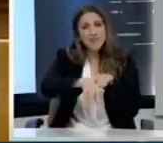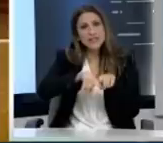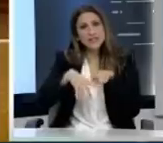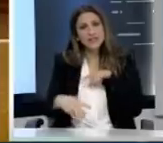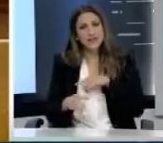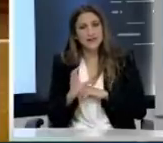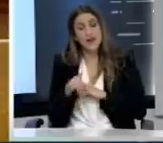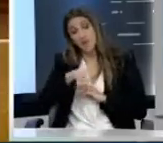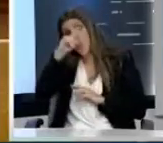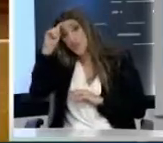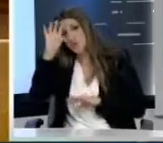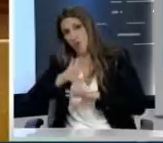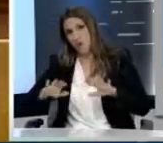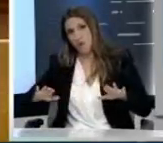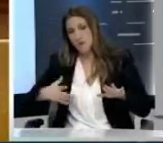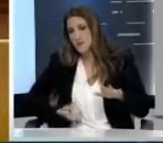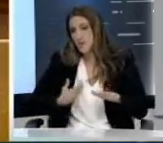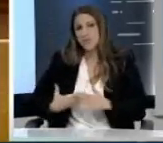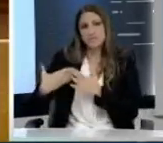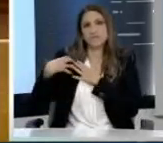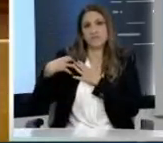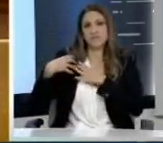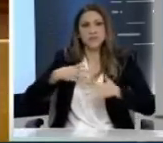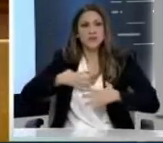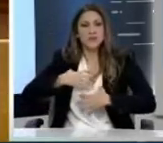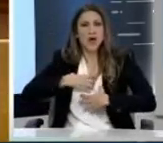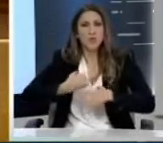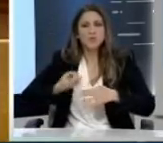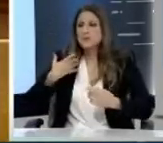κοινωνίας. Είναι δύσκολο να σας πούμε πόσο δύσκολο ήταν όταν